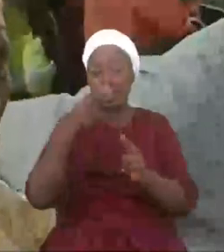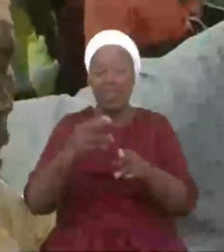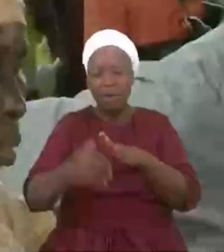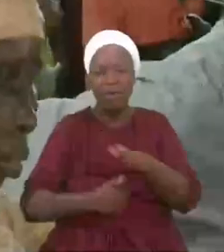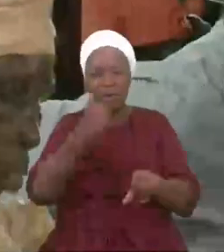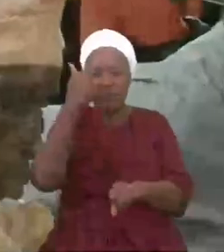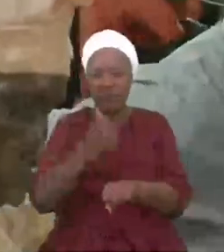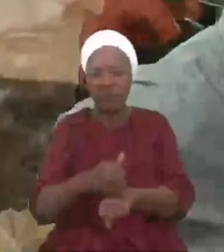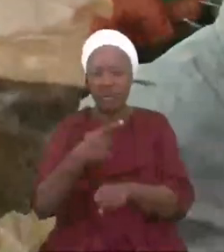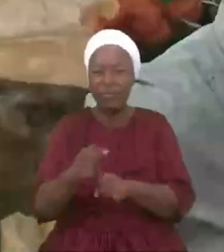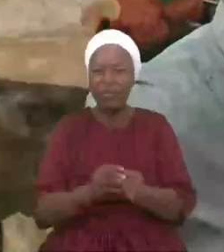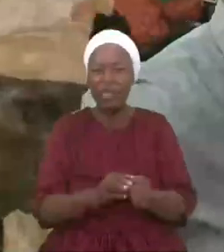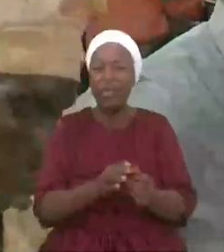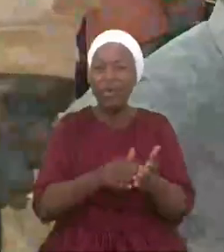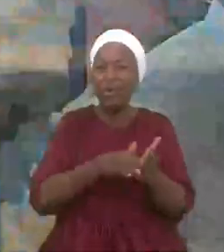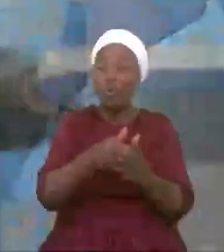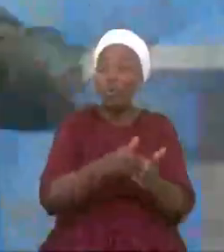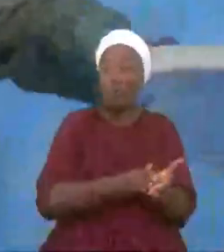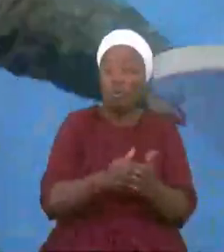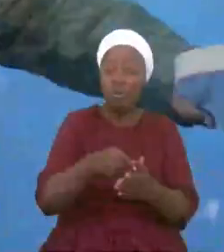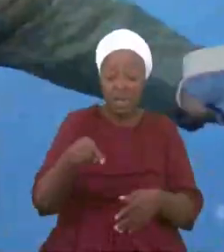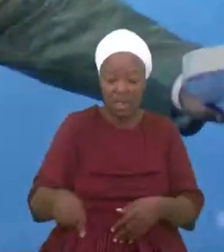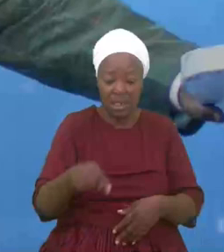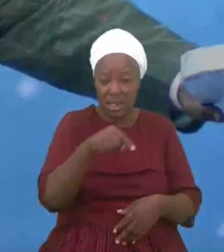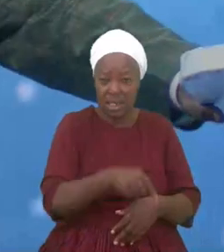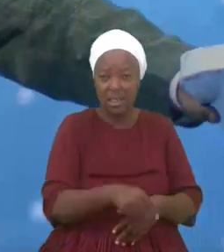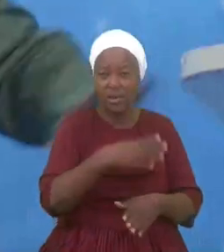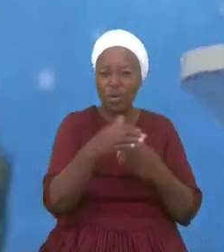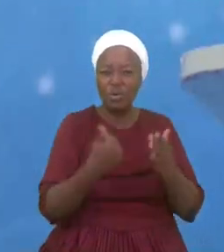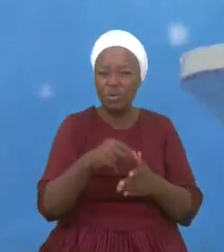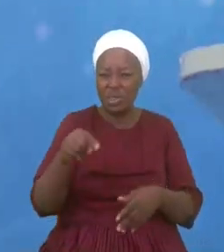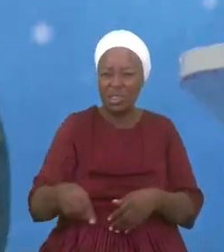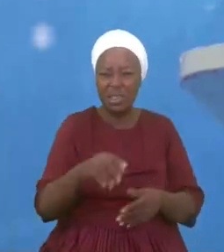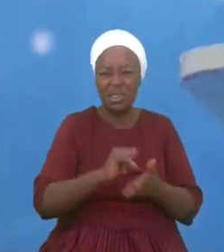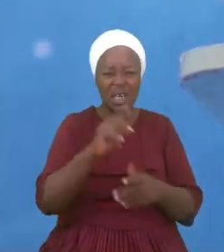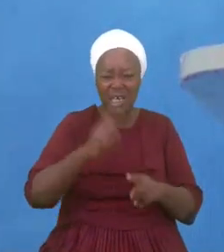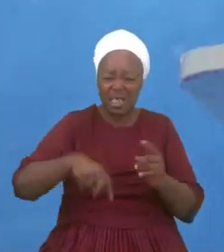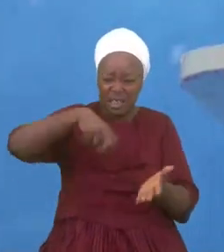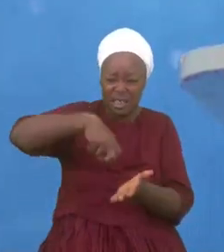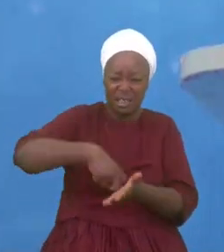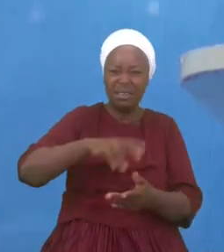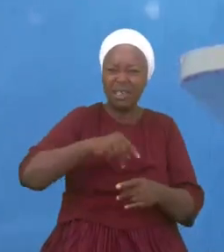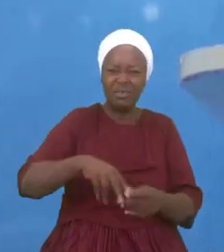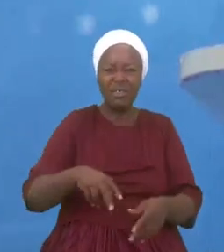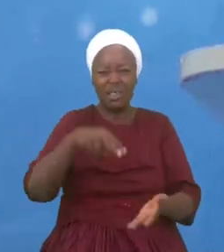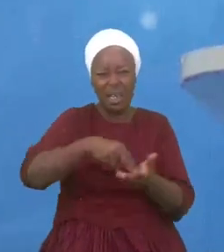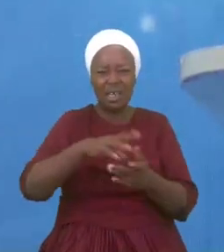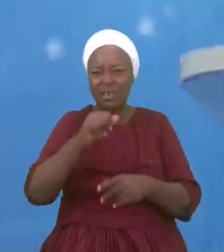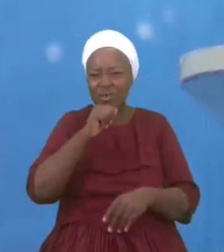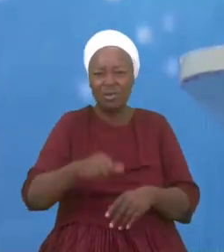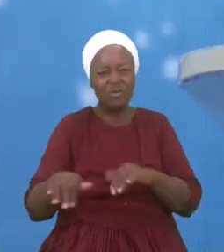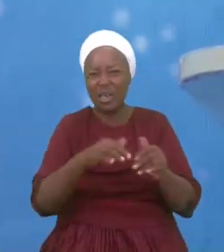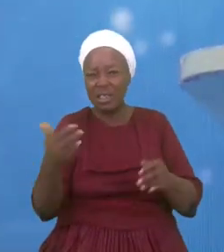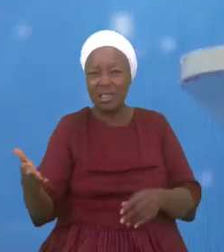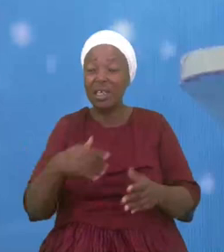alors toutes les mèches seront fortifiées ce jour et à faire ici les genoux